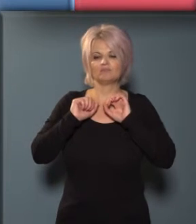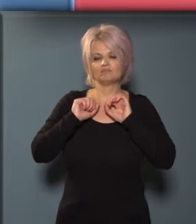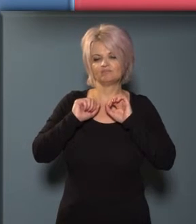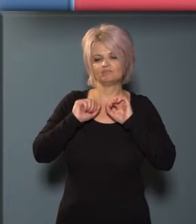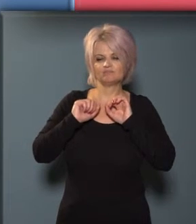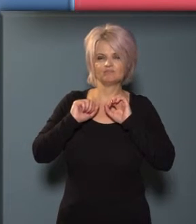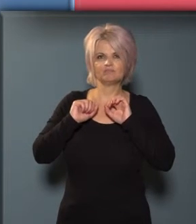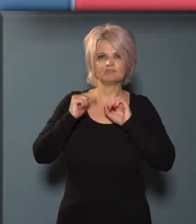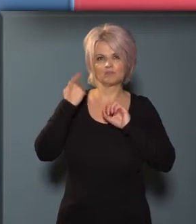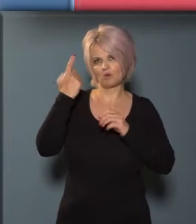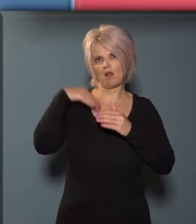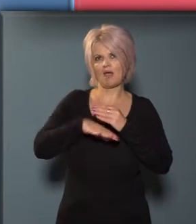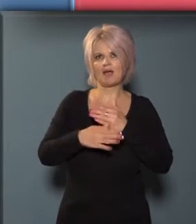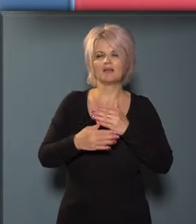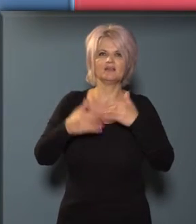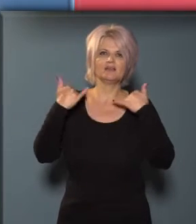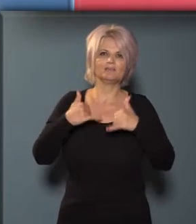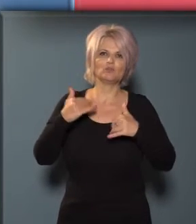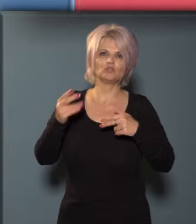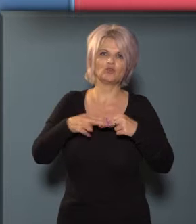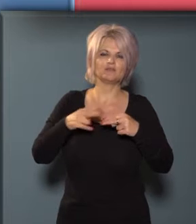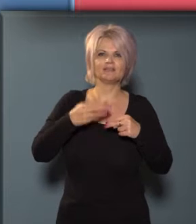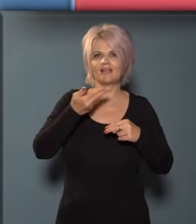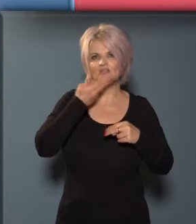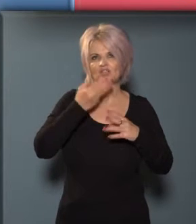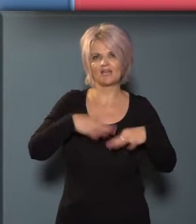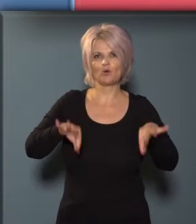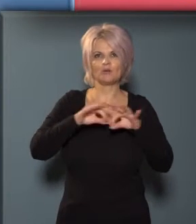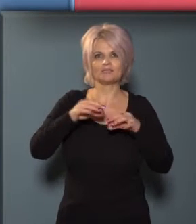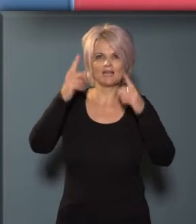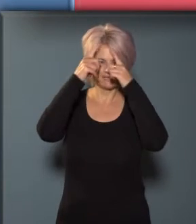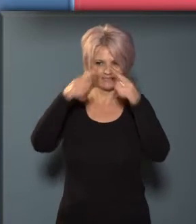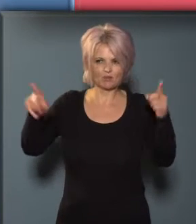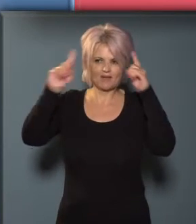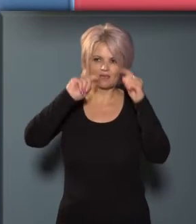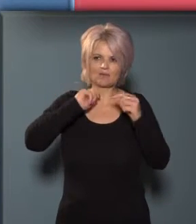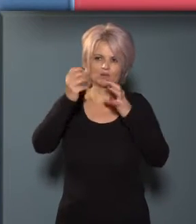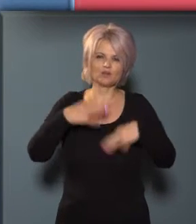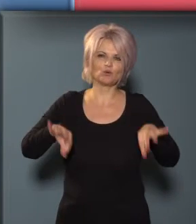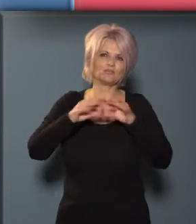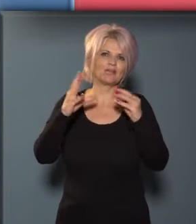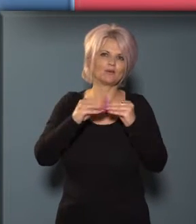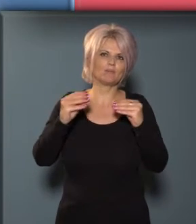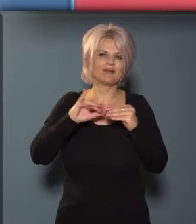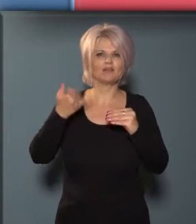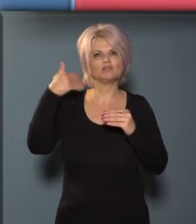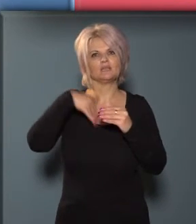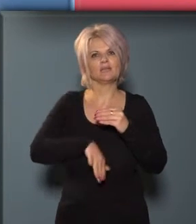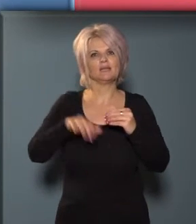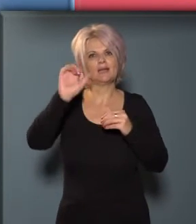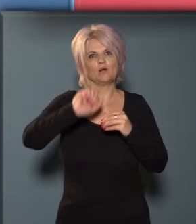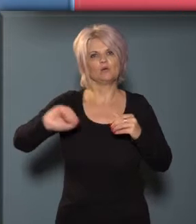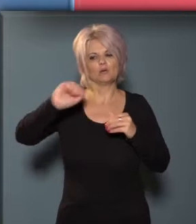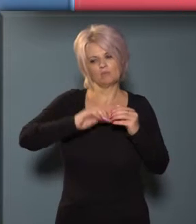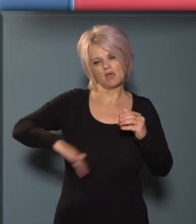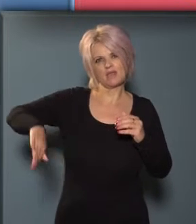alá? Hát most közvetlenül Csehország, Szlovákia és Magyarország. Románia, illetve a dél-európai